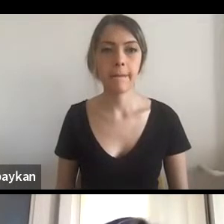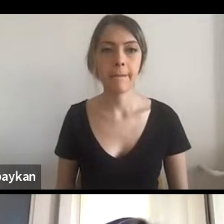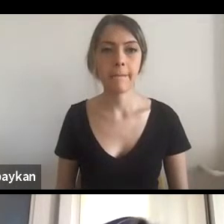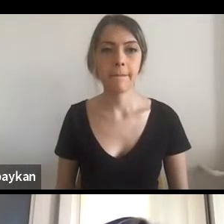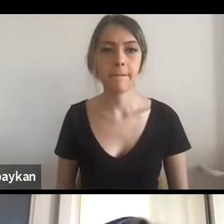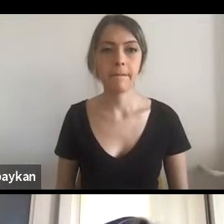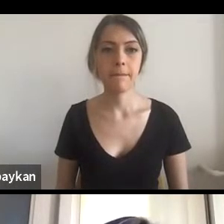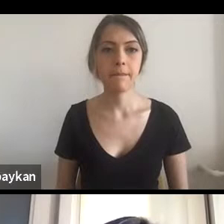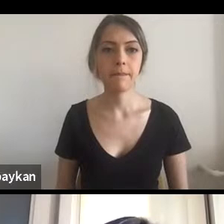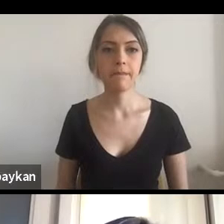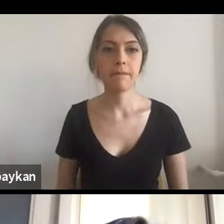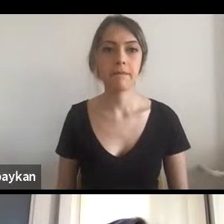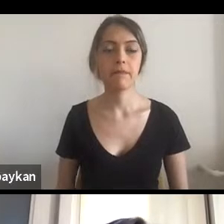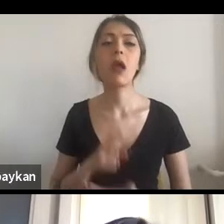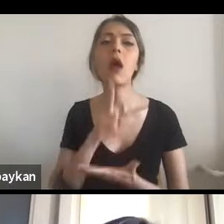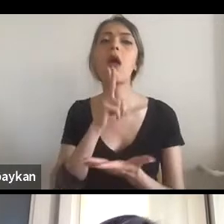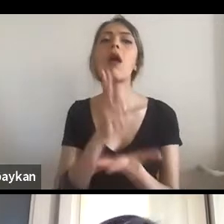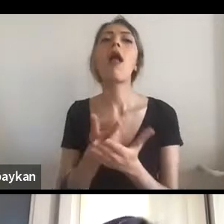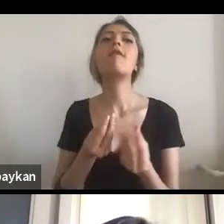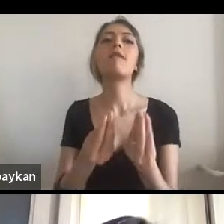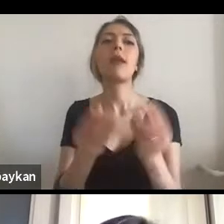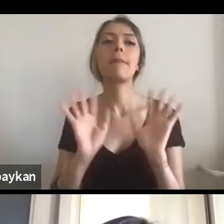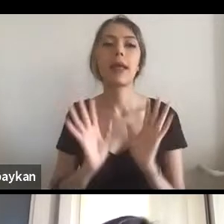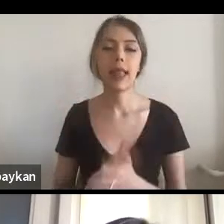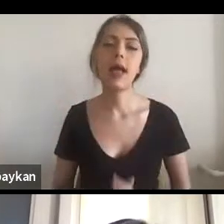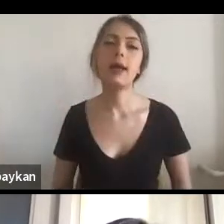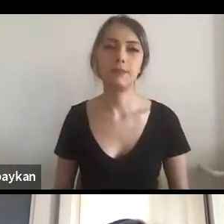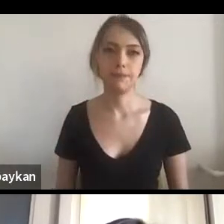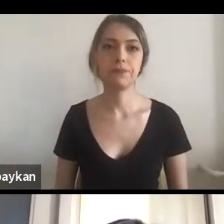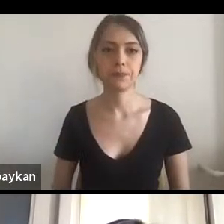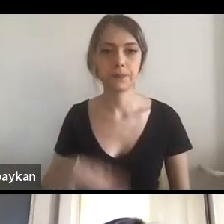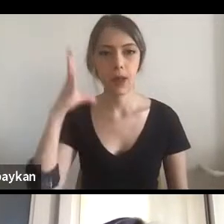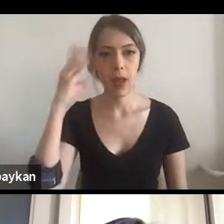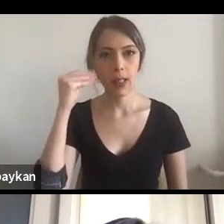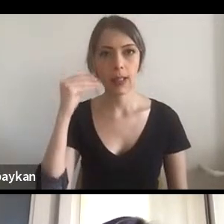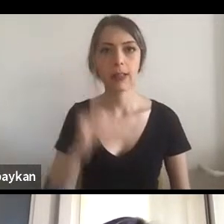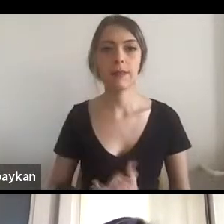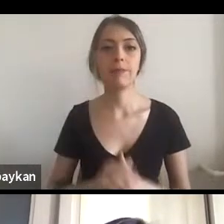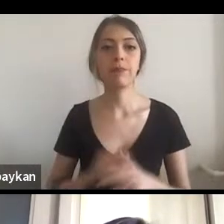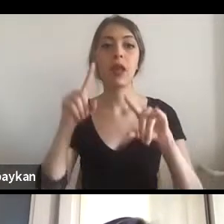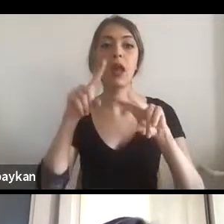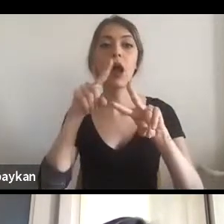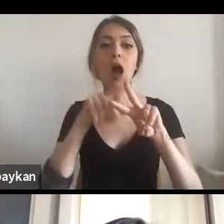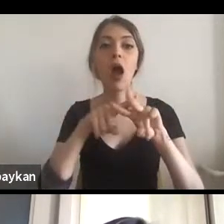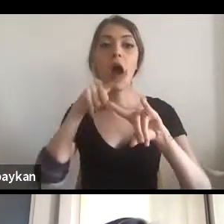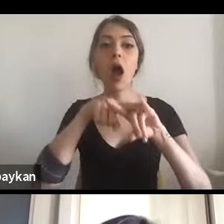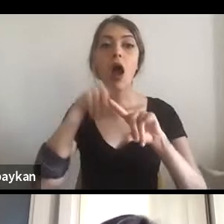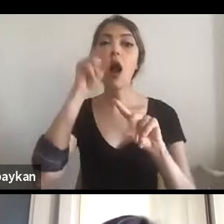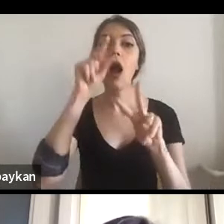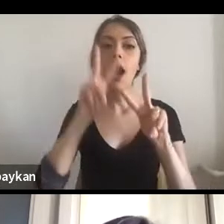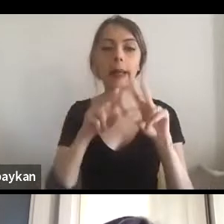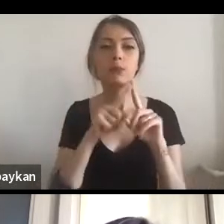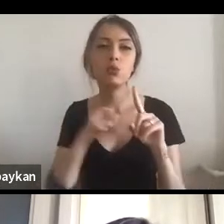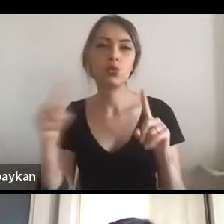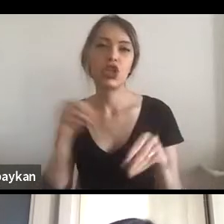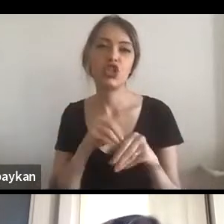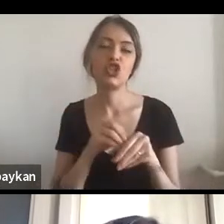Ha, karar henüz verilmedi. Anladım. AİHM sürecinde olan bir dosyadan bahsediyorsunuz siz, anladım.